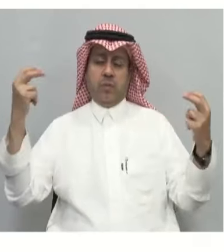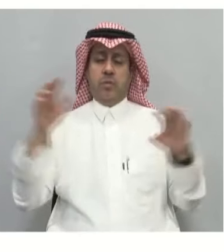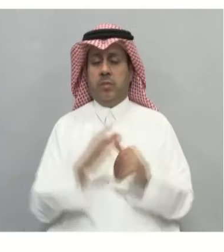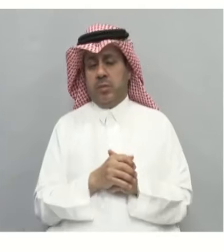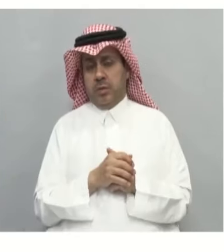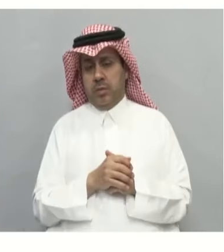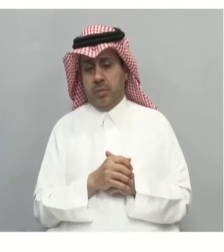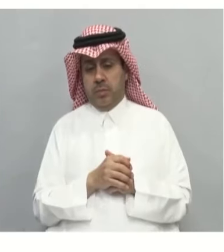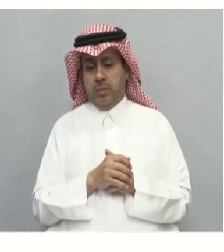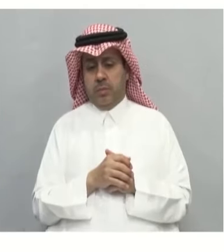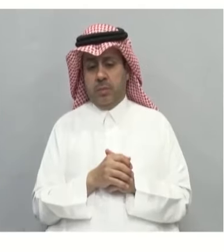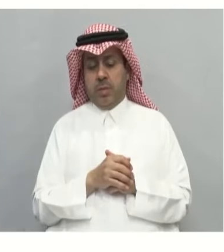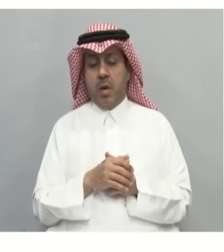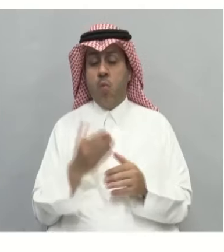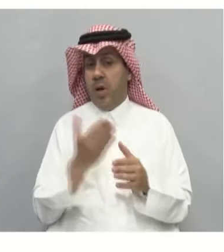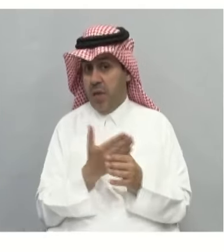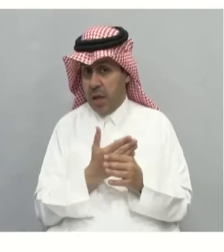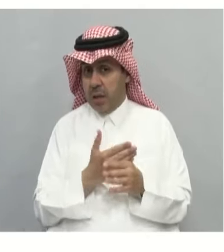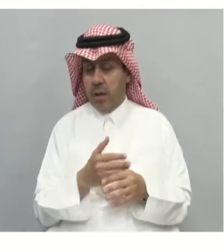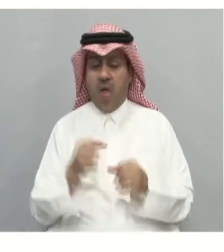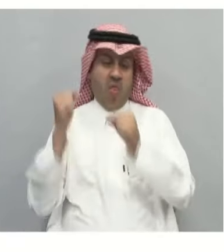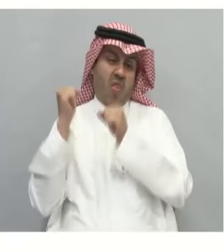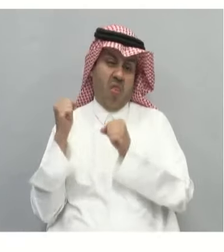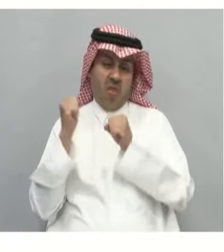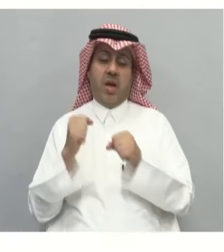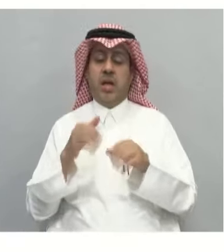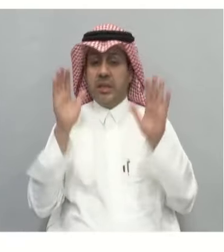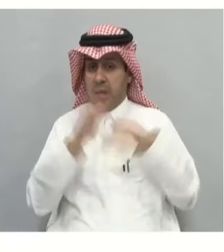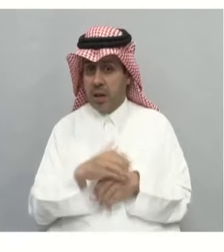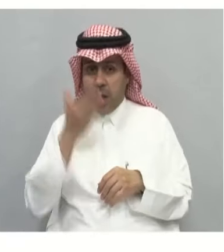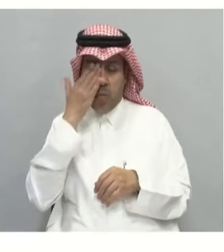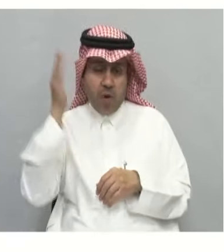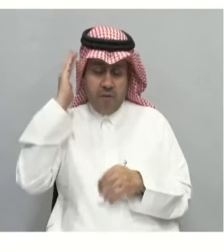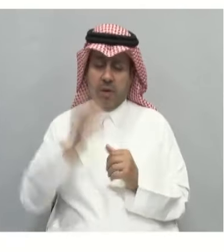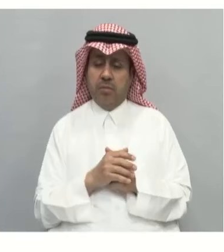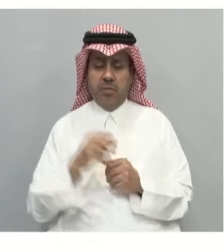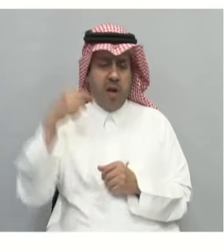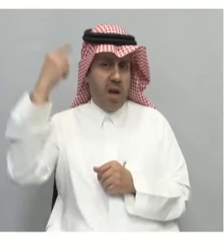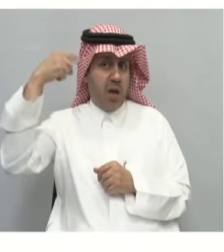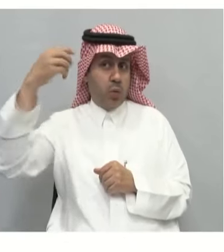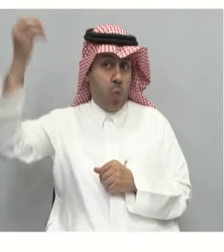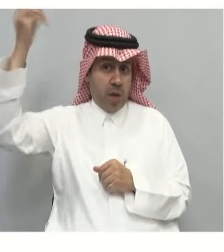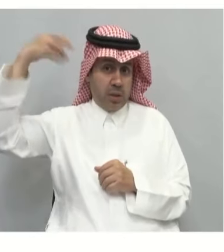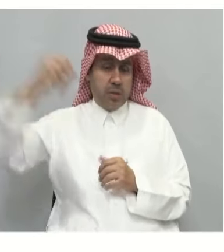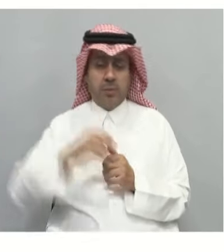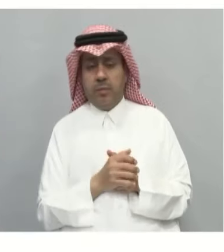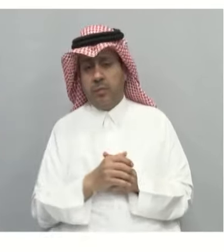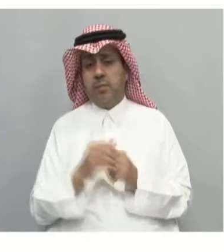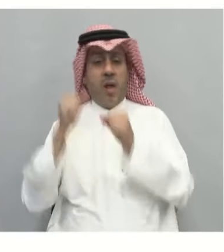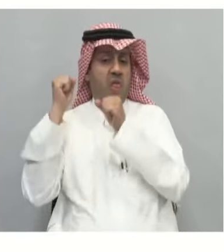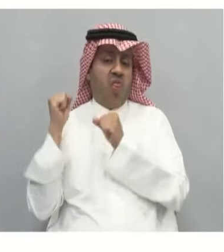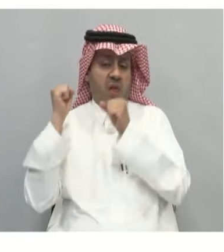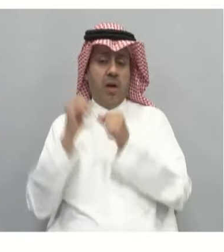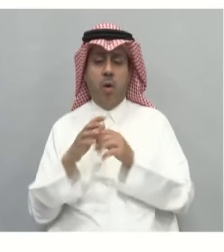ليراه الناس ولذلك تثقل عليه جميع العبادات لانه لا يرجو ثوابها و وتثقل